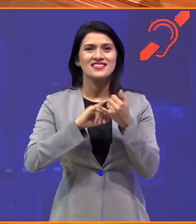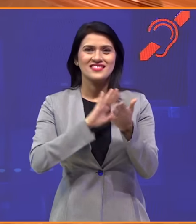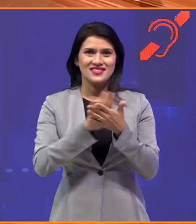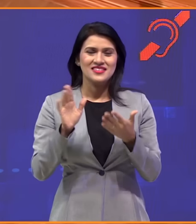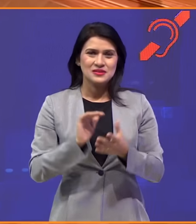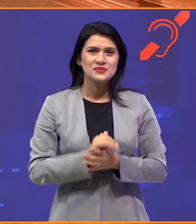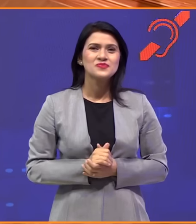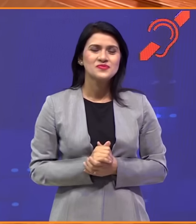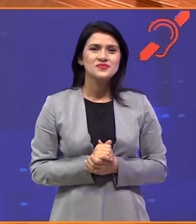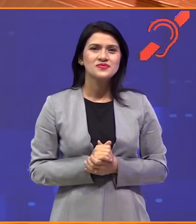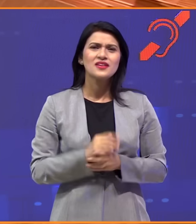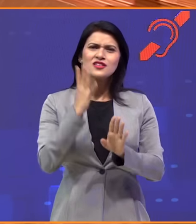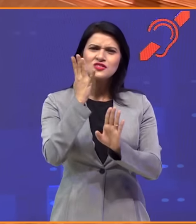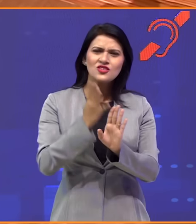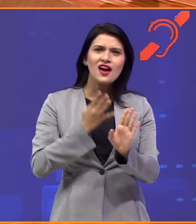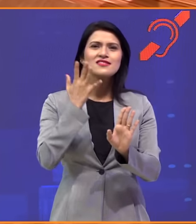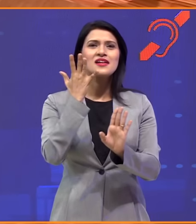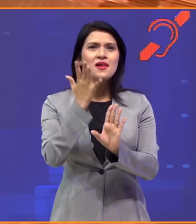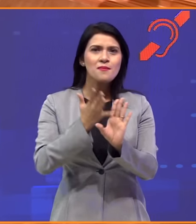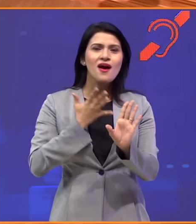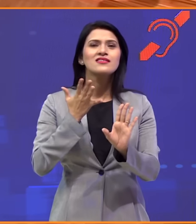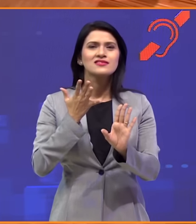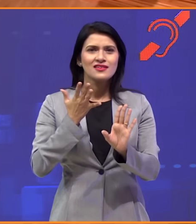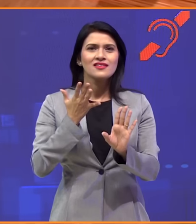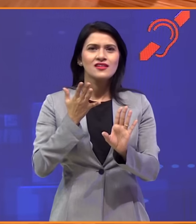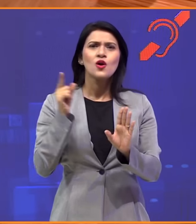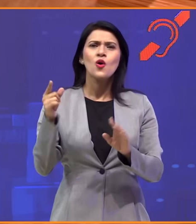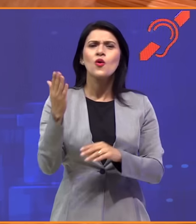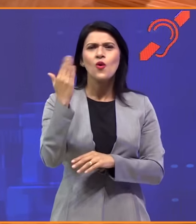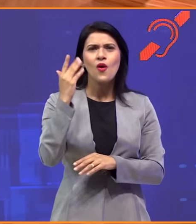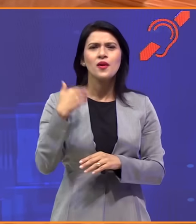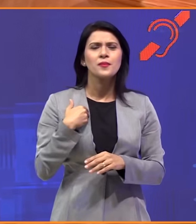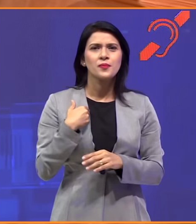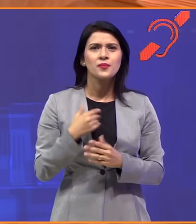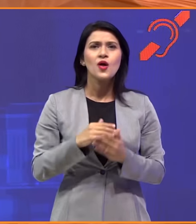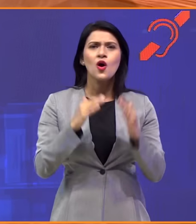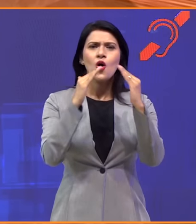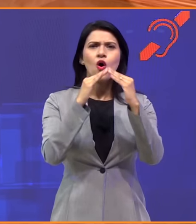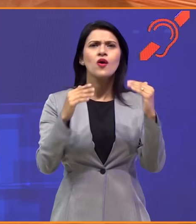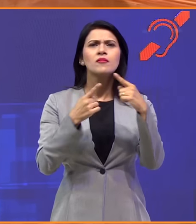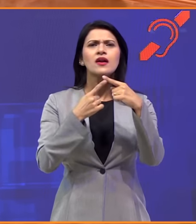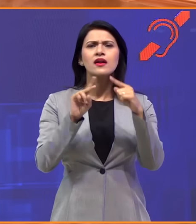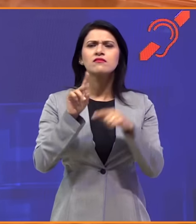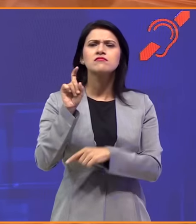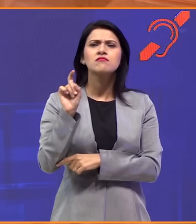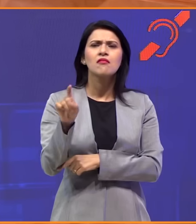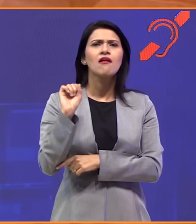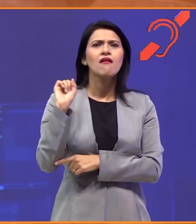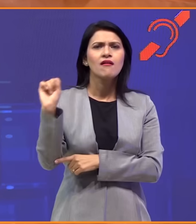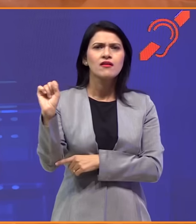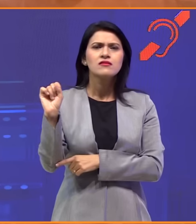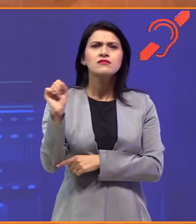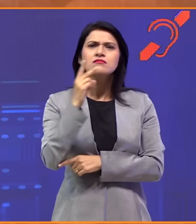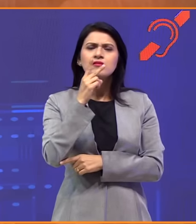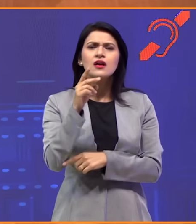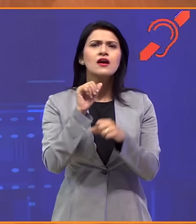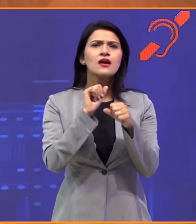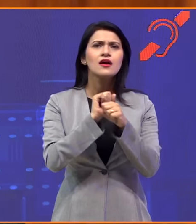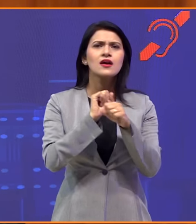साल 5 साल के बाद उ उन्होंने एक बार ऐसे ही अपने घर में टीवी खोला कि देखूं तो सही कि मेरे इस पर क्या काम चल रहा है